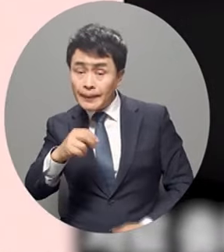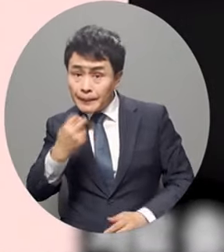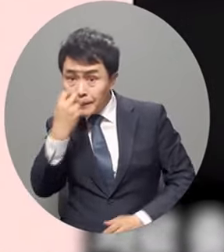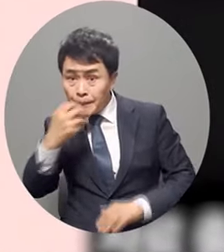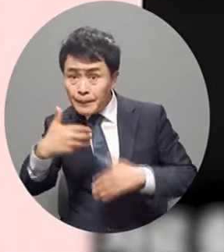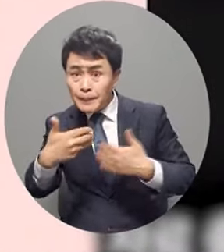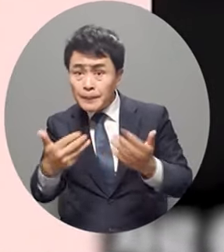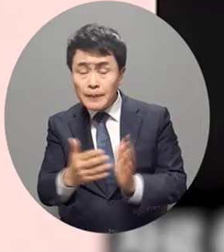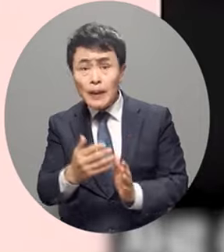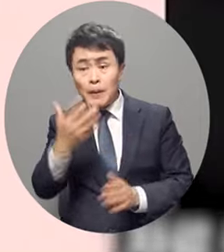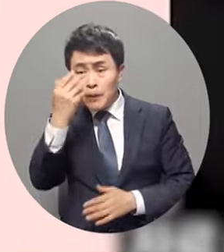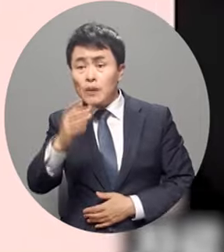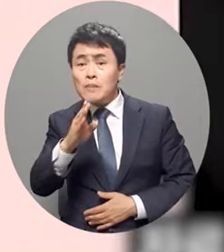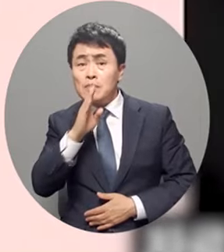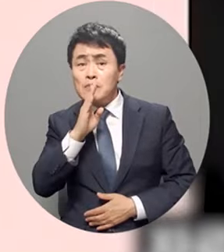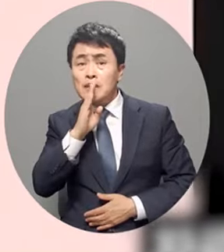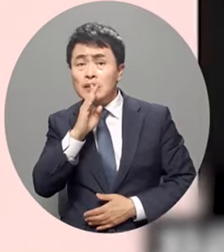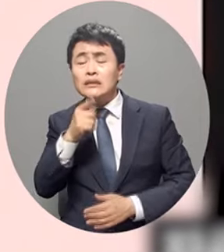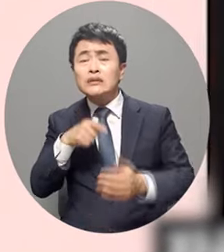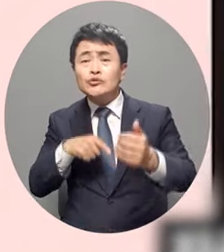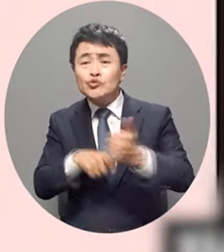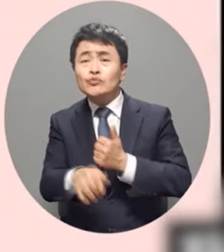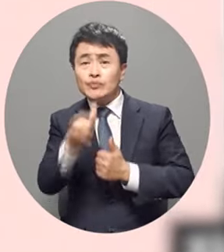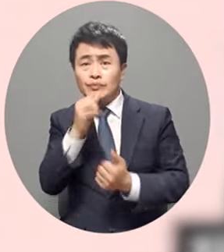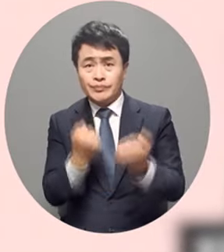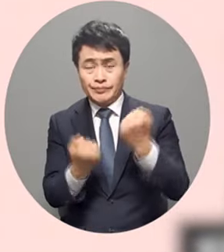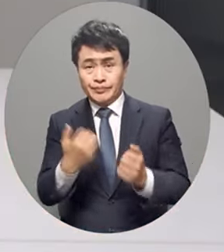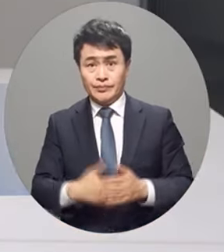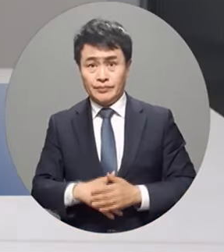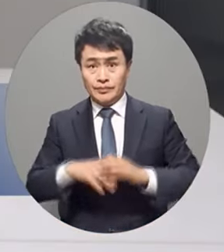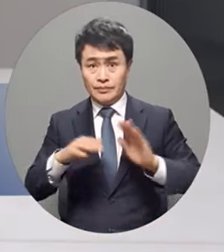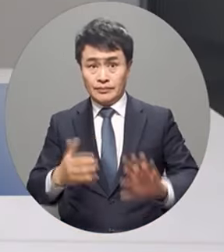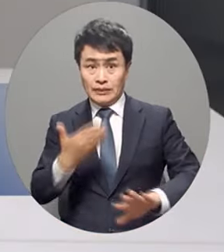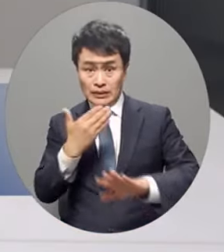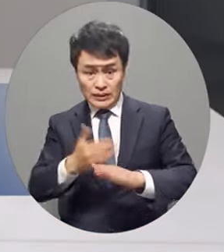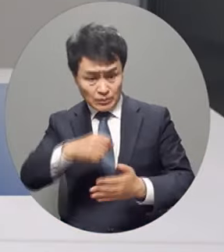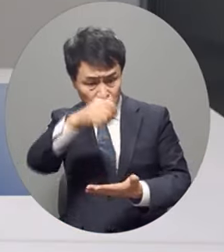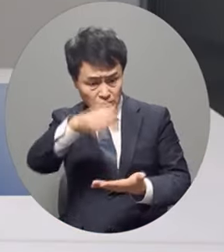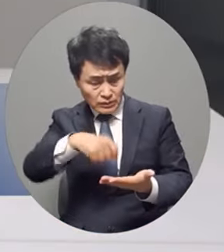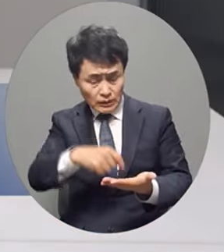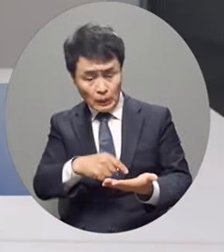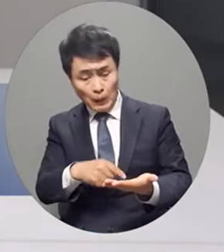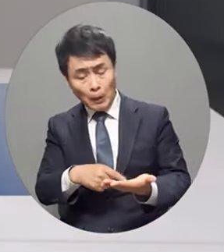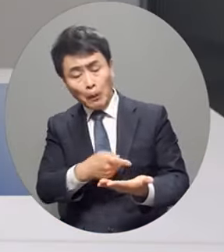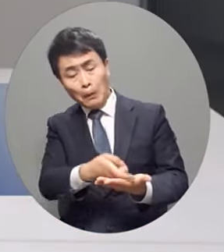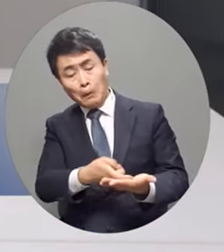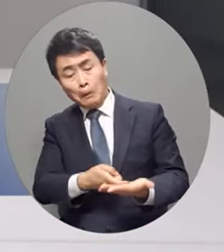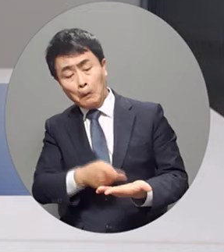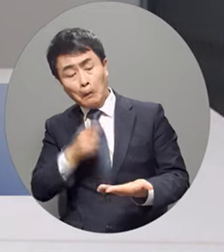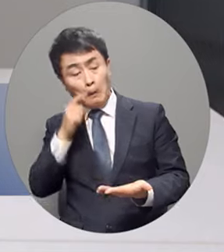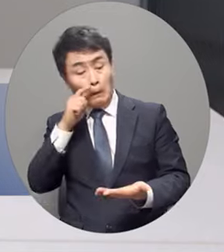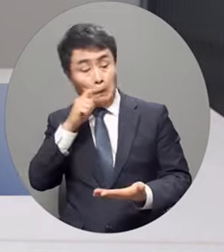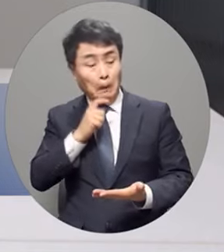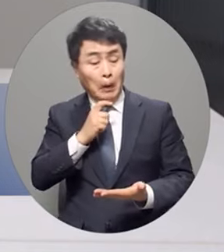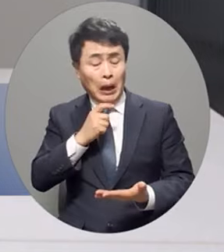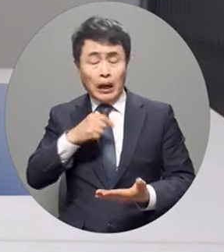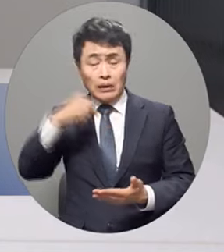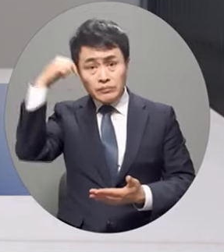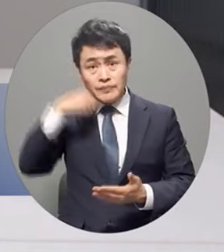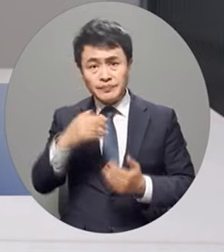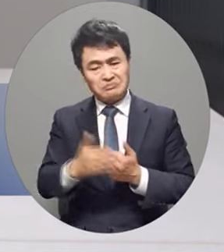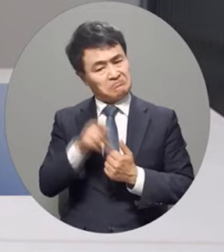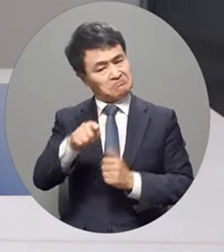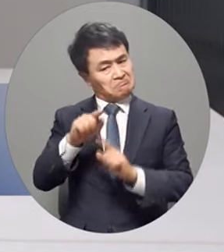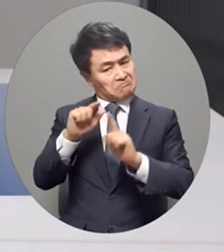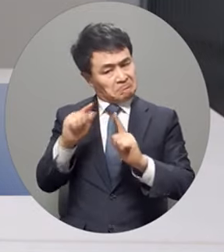맞지만 사정이 있었다고 적극 설명했습니다 남의 일기장 훔쳐보는 느낌이 들고 이거는 좀 아닌